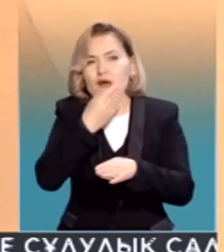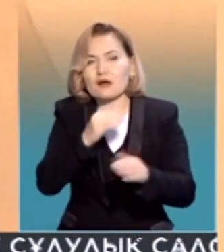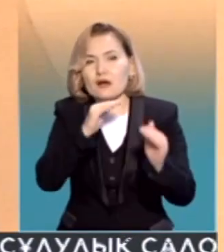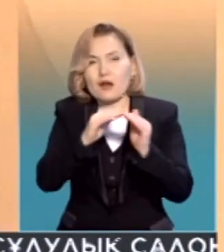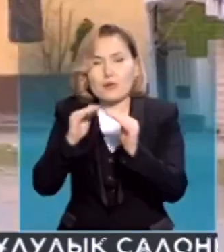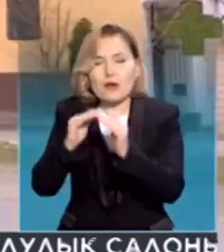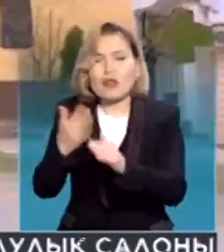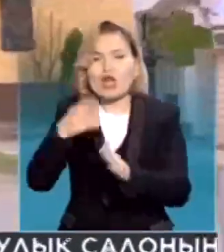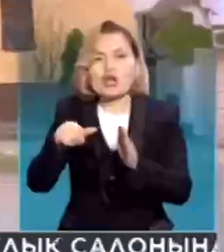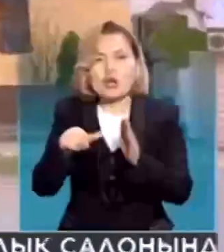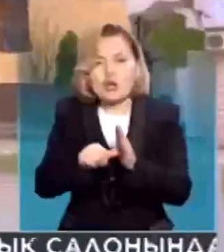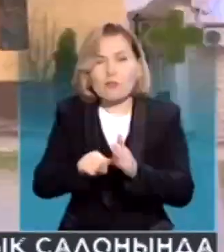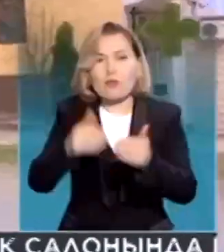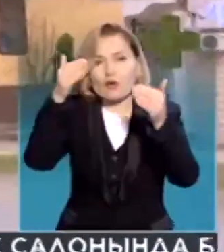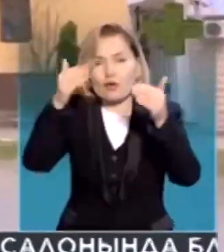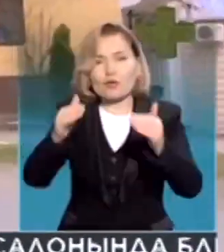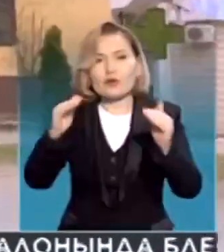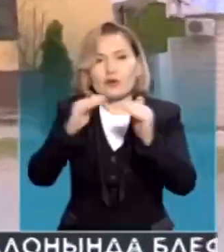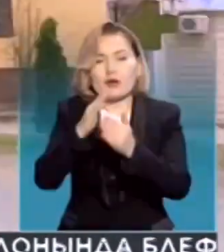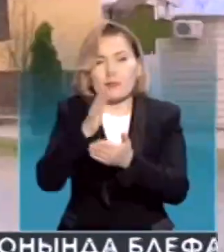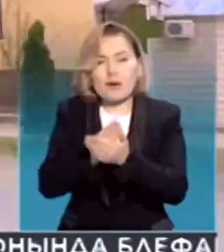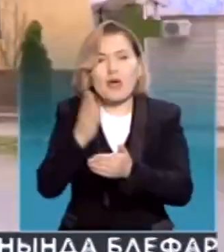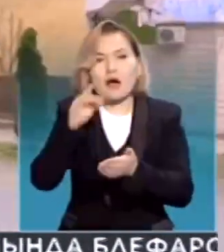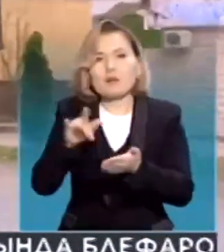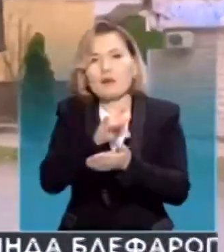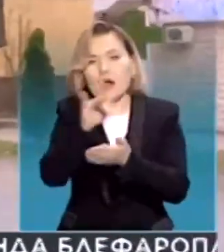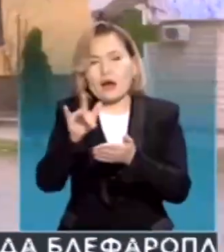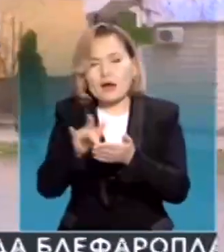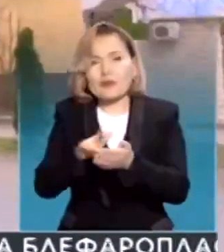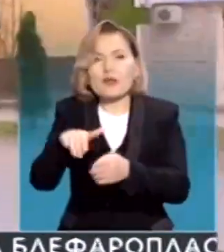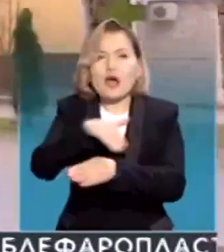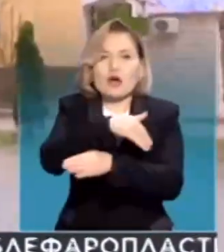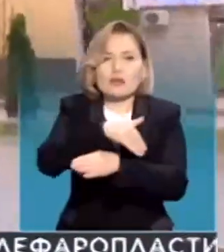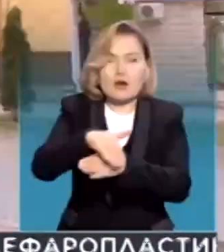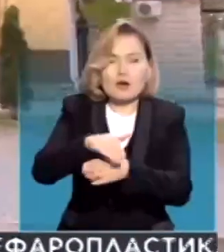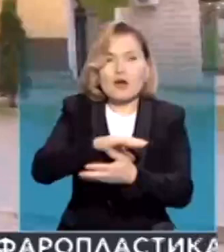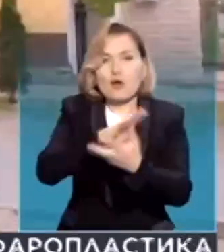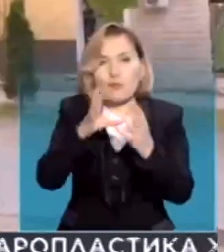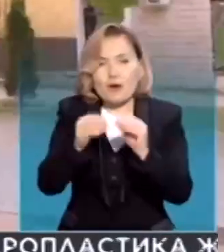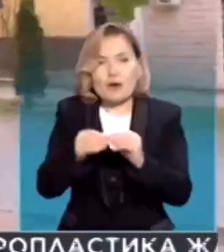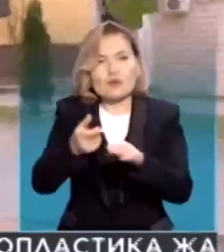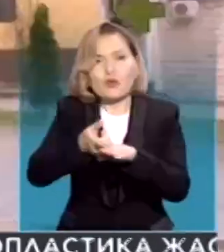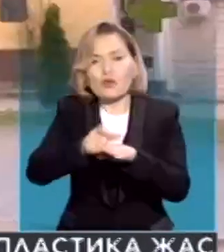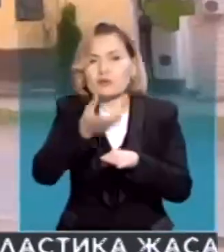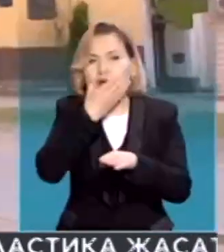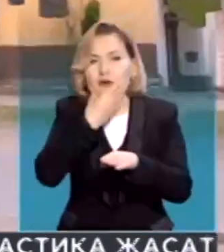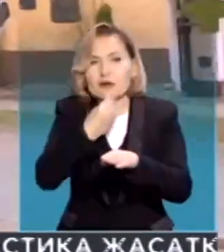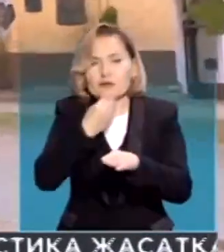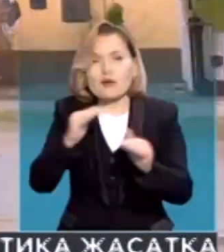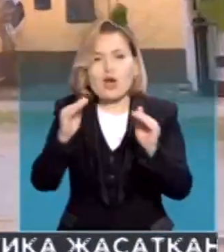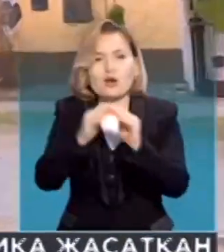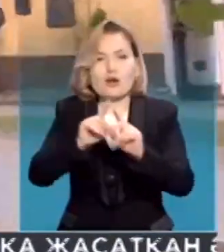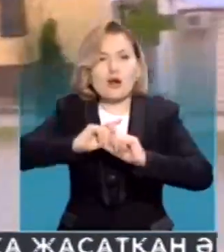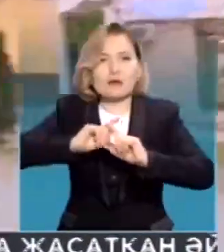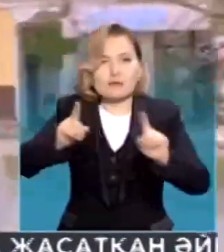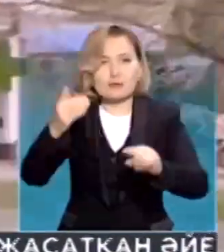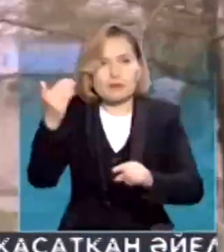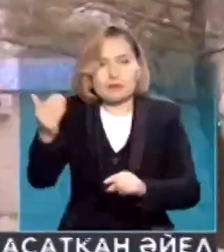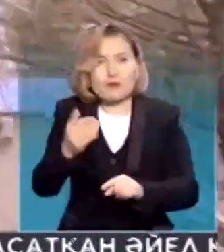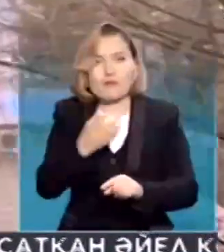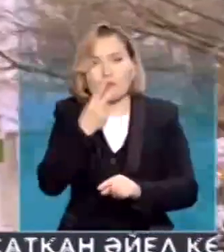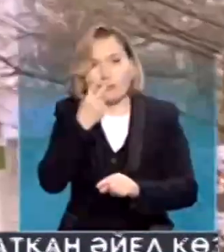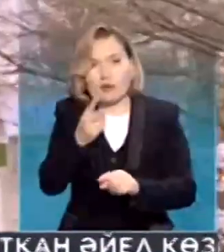осындай 56 төл туынды бар. Алматының ашық аспан астындағы арт галереясы несімен ерекше? Ендеше бірге аралап көрейік.